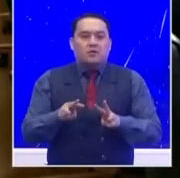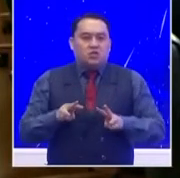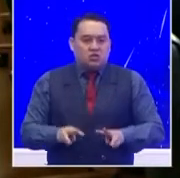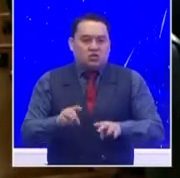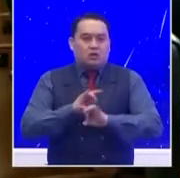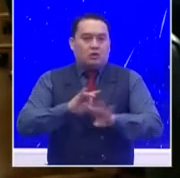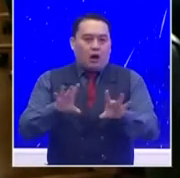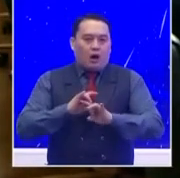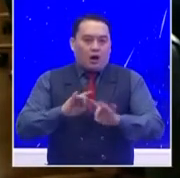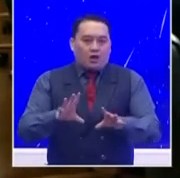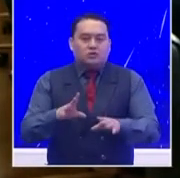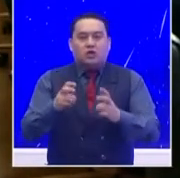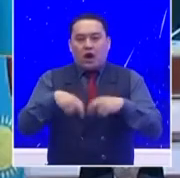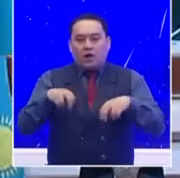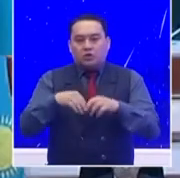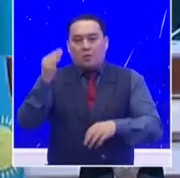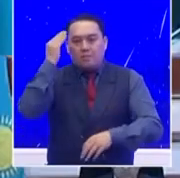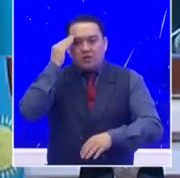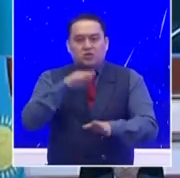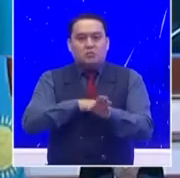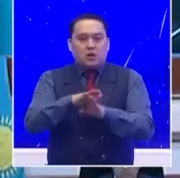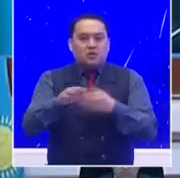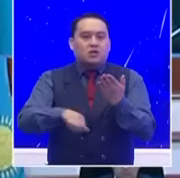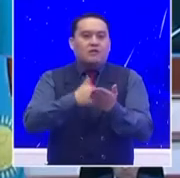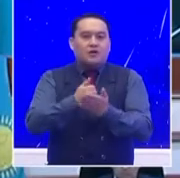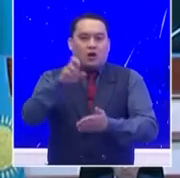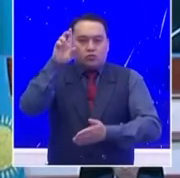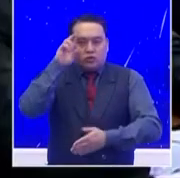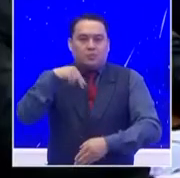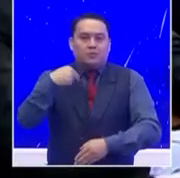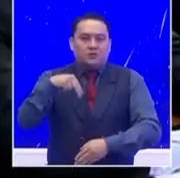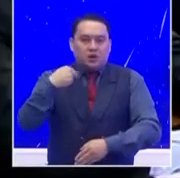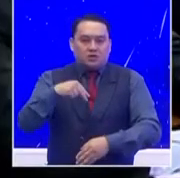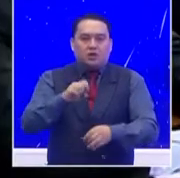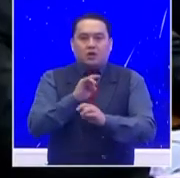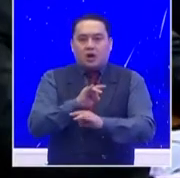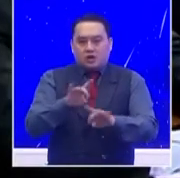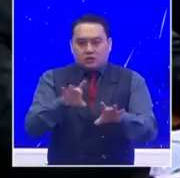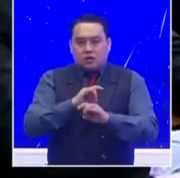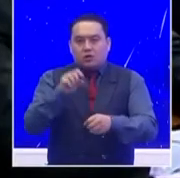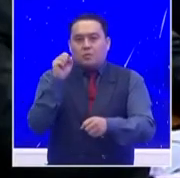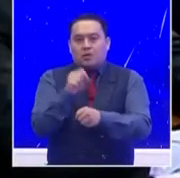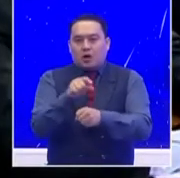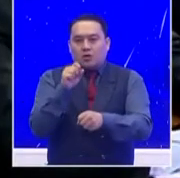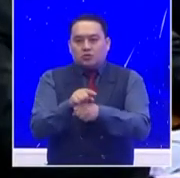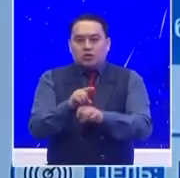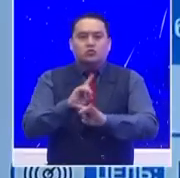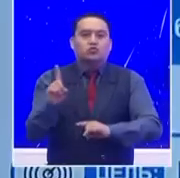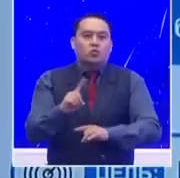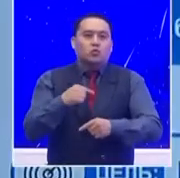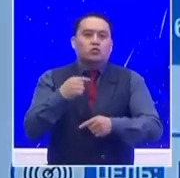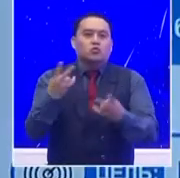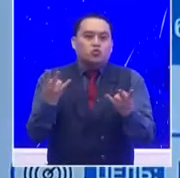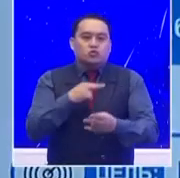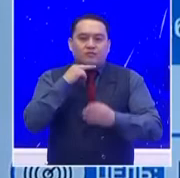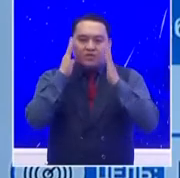аскара мамина рассмотренной меры по исполнению поручений президента казахстана космодром ornato к его глава кабмина отметил что следует